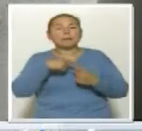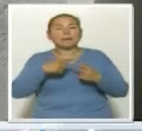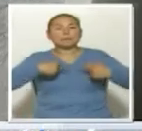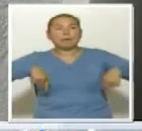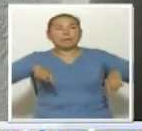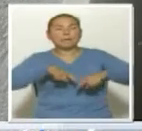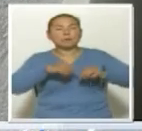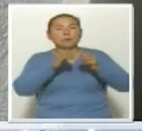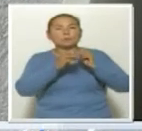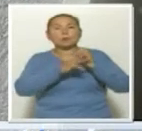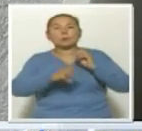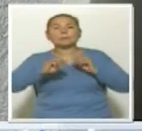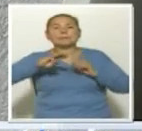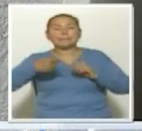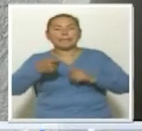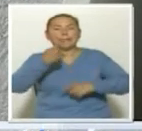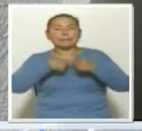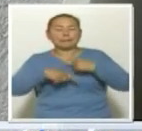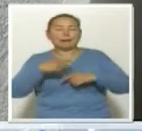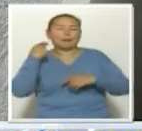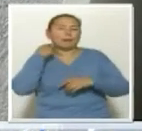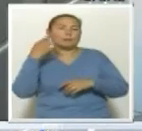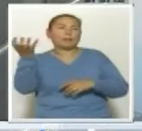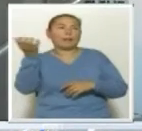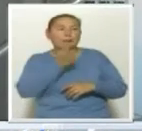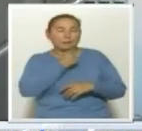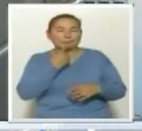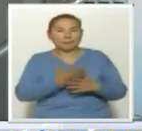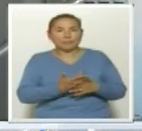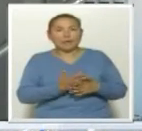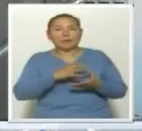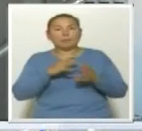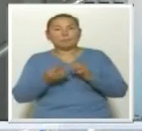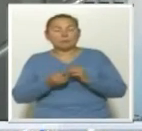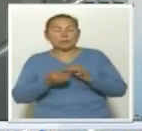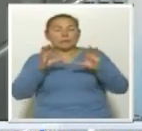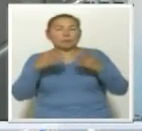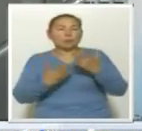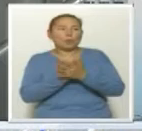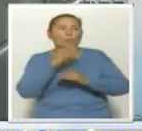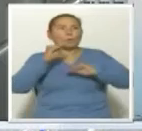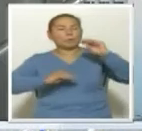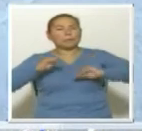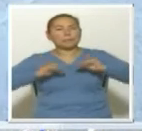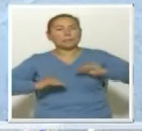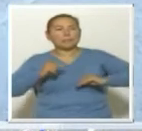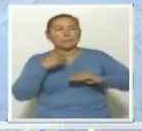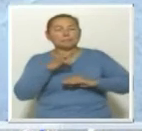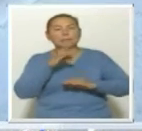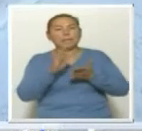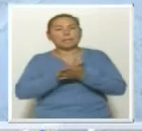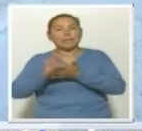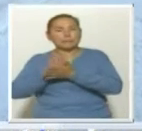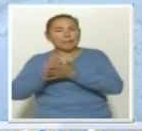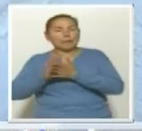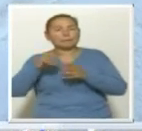корпорациясы арқылы 10 миллион теңгеге қайтарымды қаржы алған. Бұл ақшаға Қытайда жасалған заманауи үлгідегі құрылғы сатып алған. Аппарат бидайды тазалап,